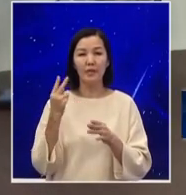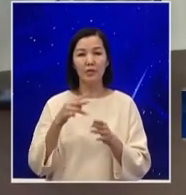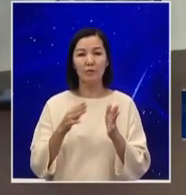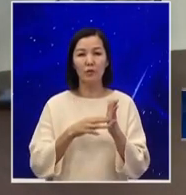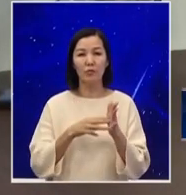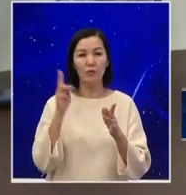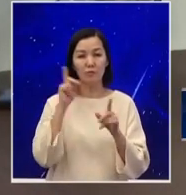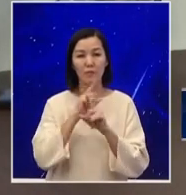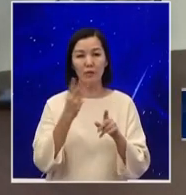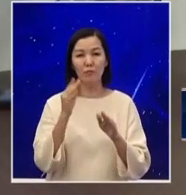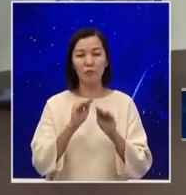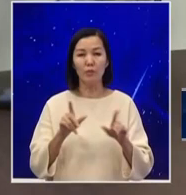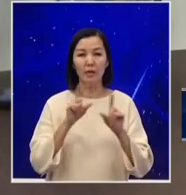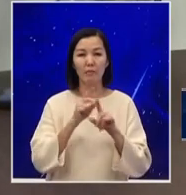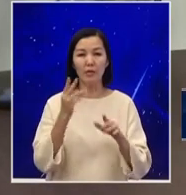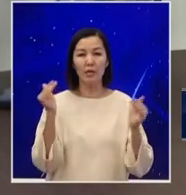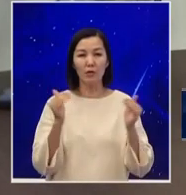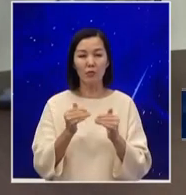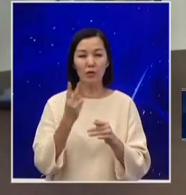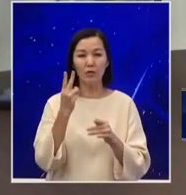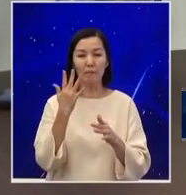29 мектеп, 3 балабақша, 2 колледж, 5